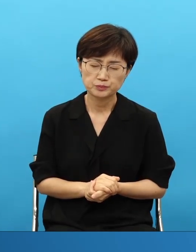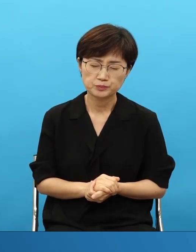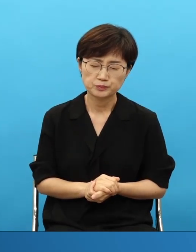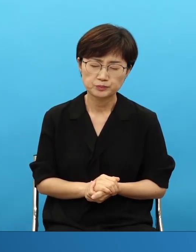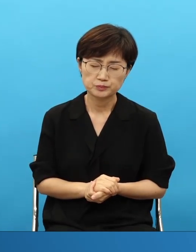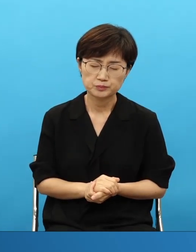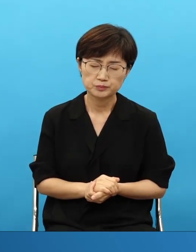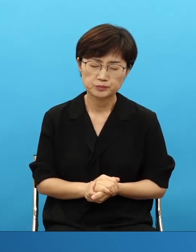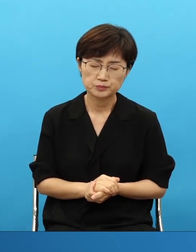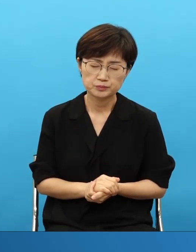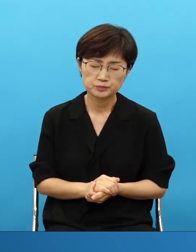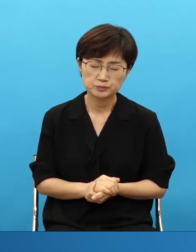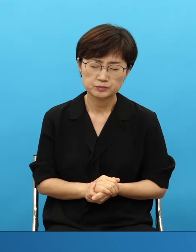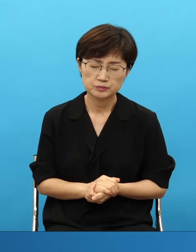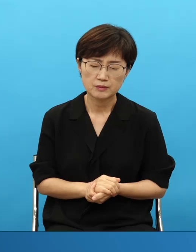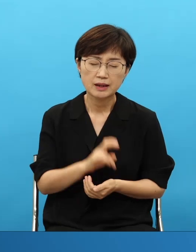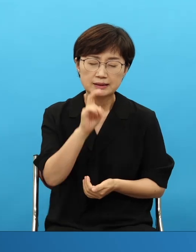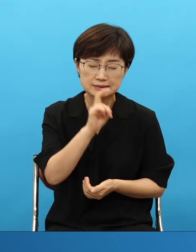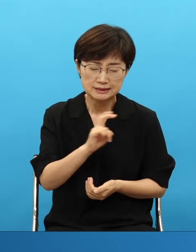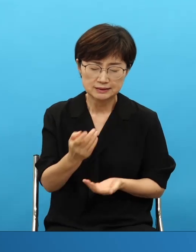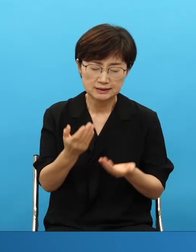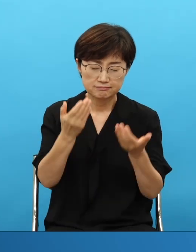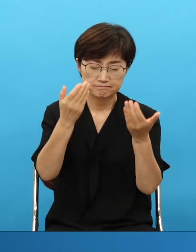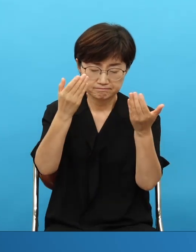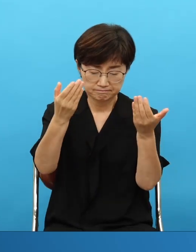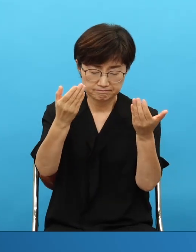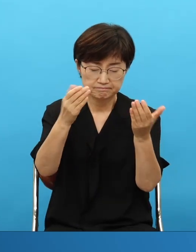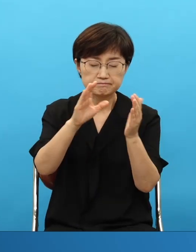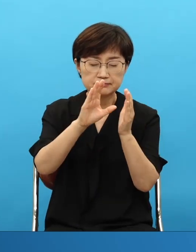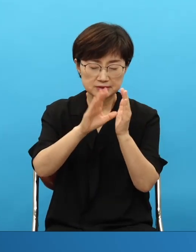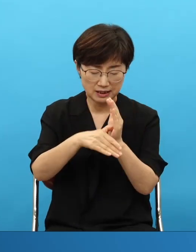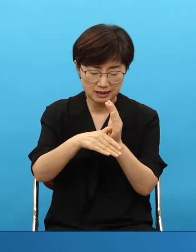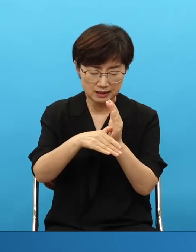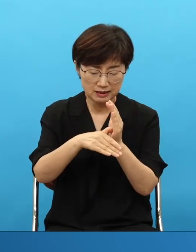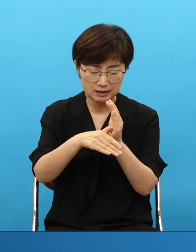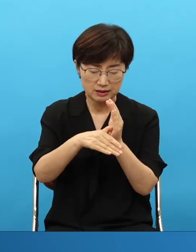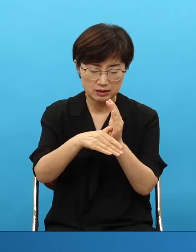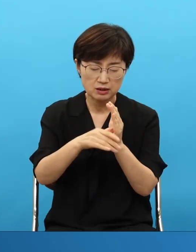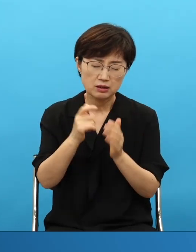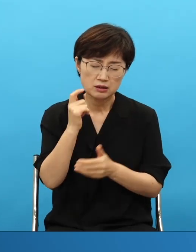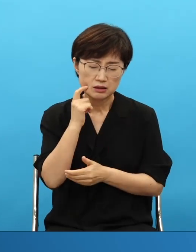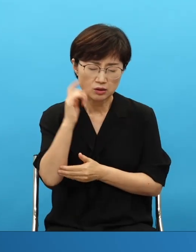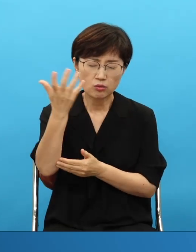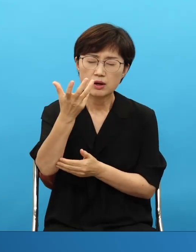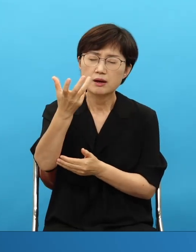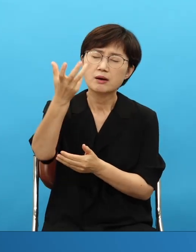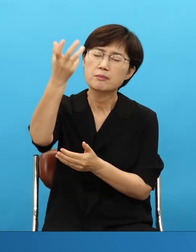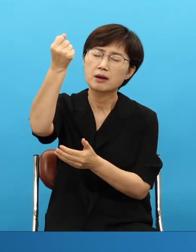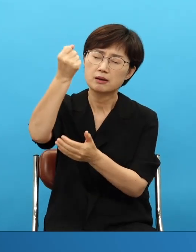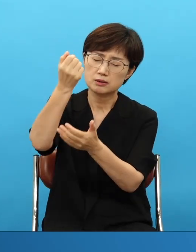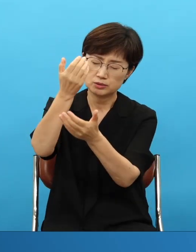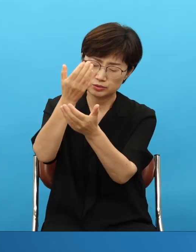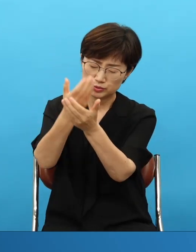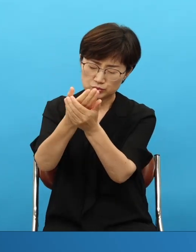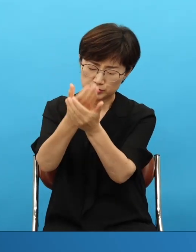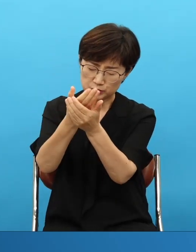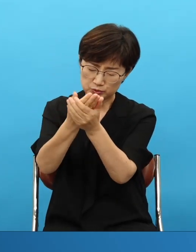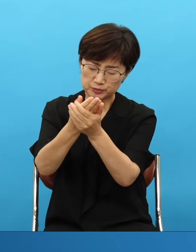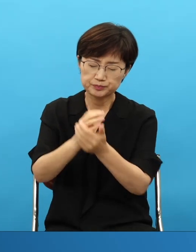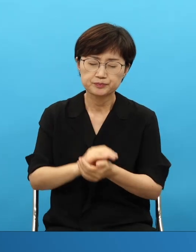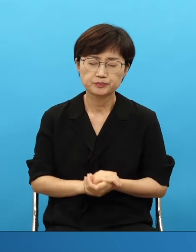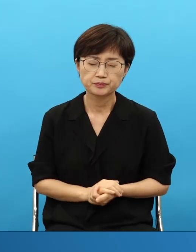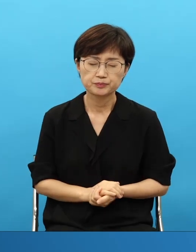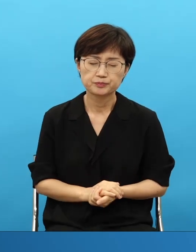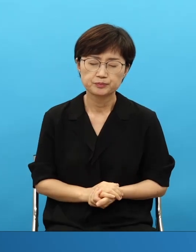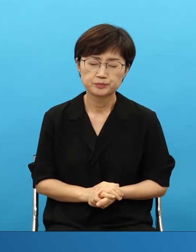会 원네스찬양대가하나님께찬양을드립니다영광을받으시옵소서 원네스창시반要